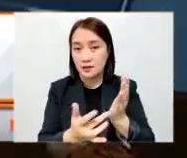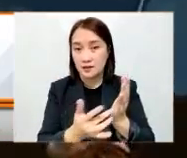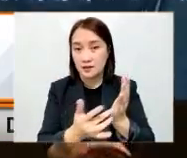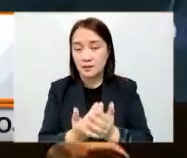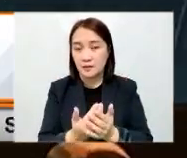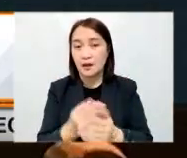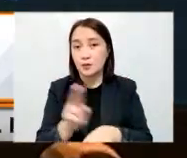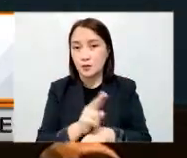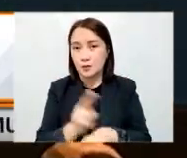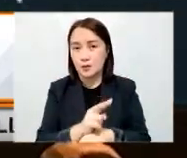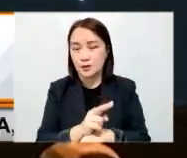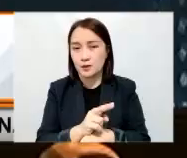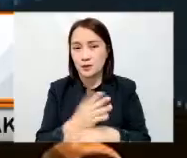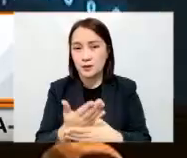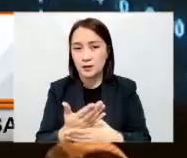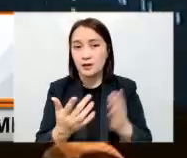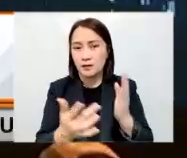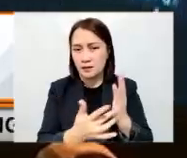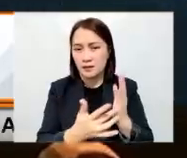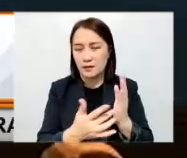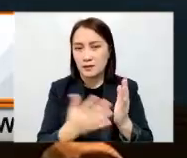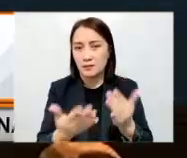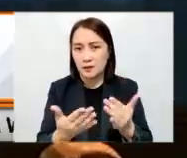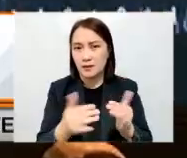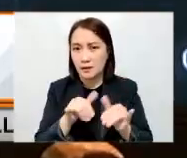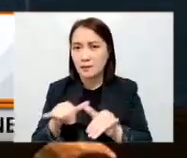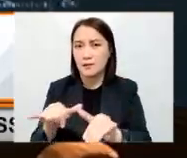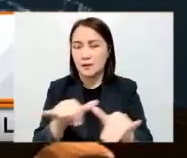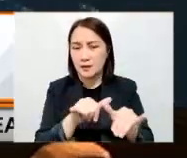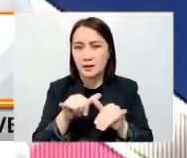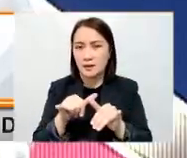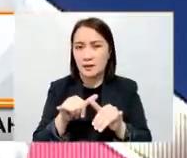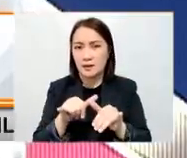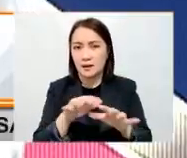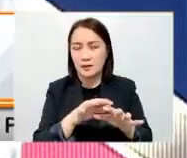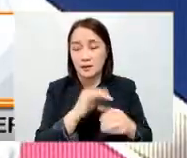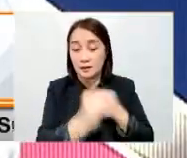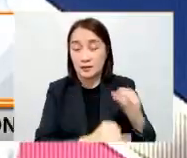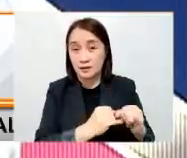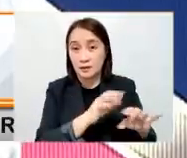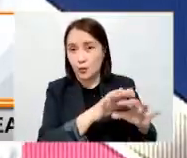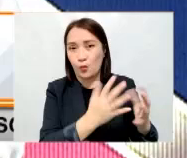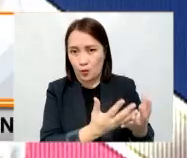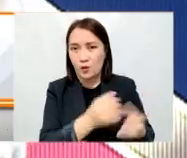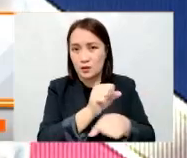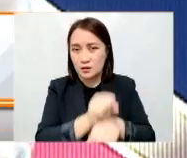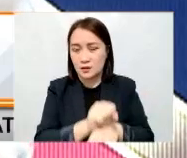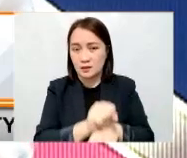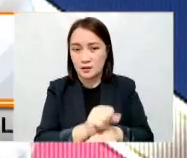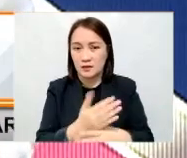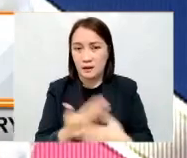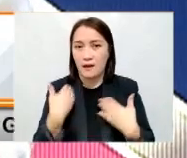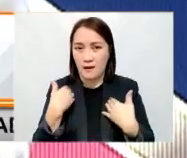high-tech equipment. Yan ay para raw makasabay ang mga Pinoy seafarers sa international standards. There is a need for the